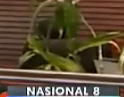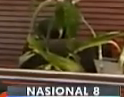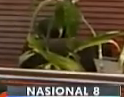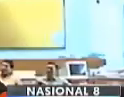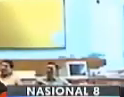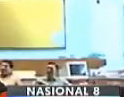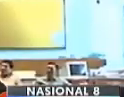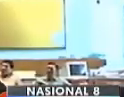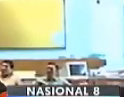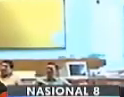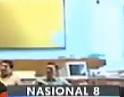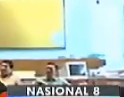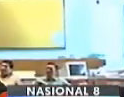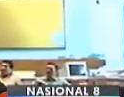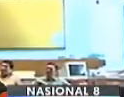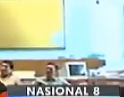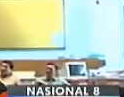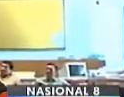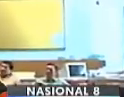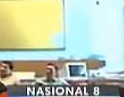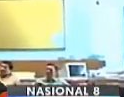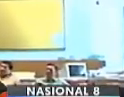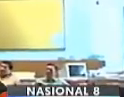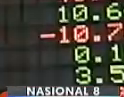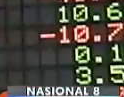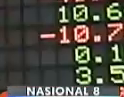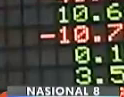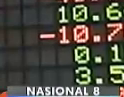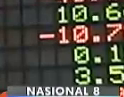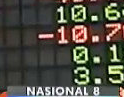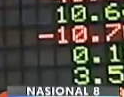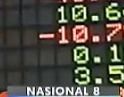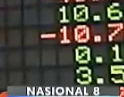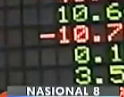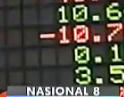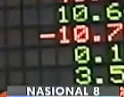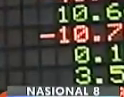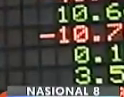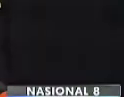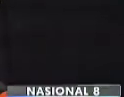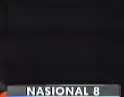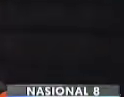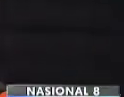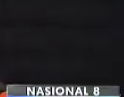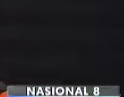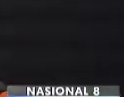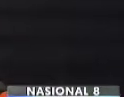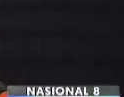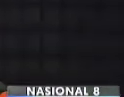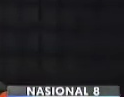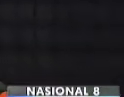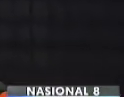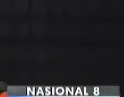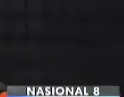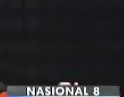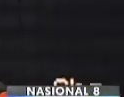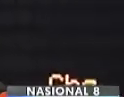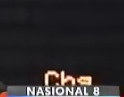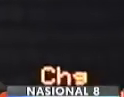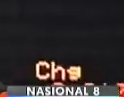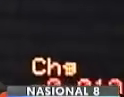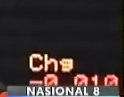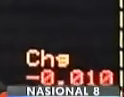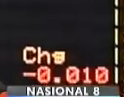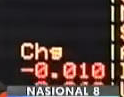pasaran dan seterusnya meningkatkan kecairan. Suntikan dana dari pemegang-pemegang saham akan diberi dalam bentuk bond,